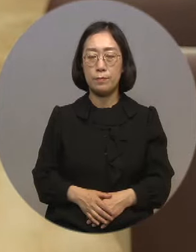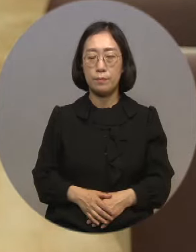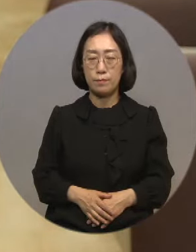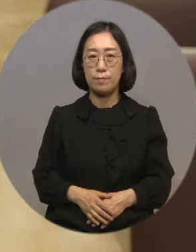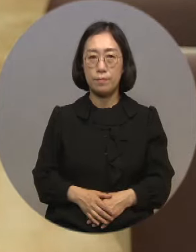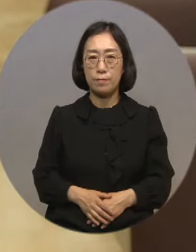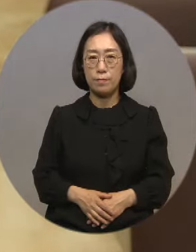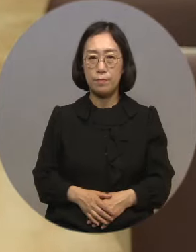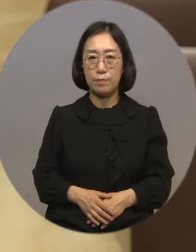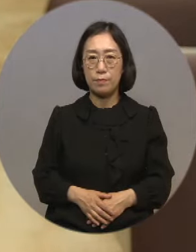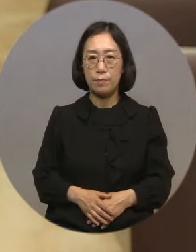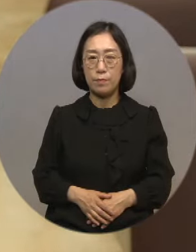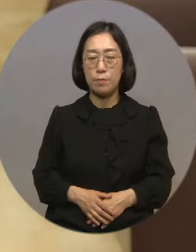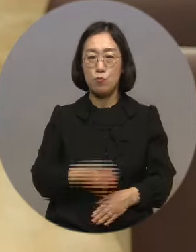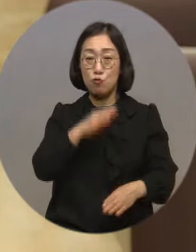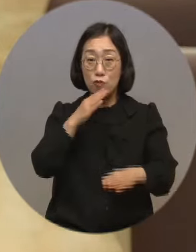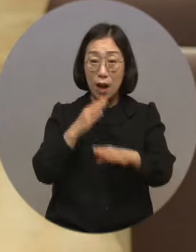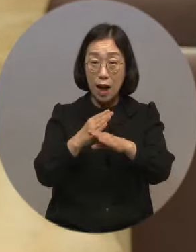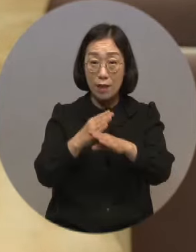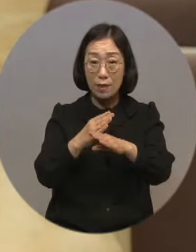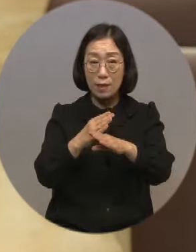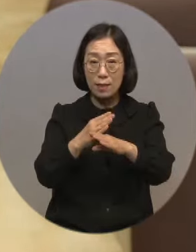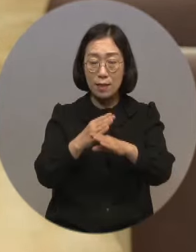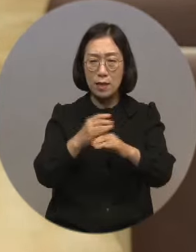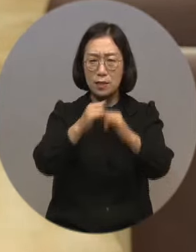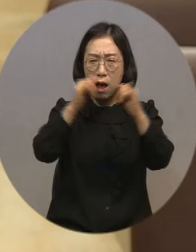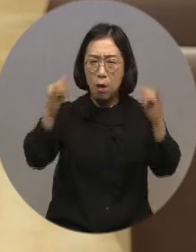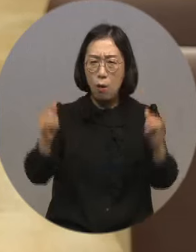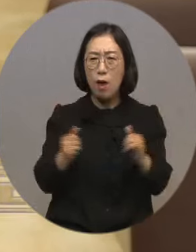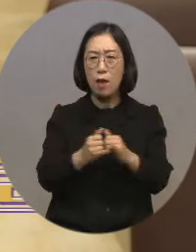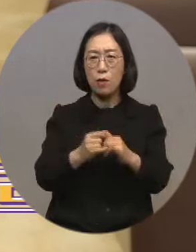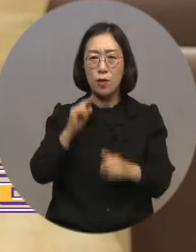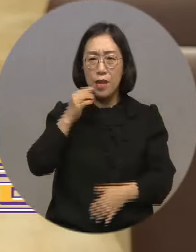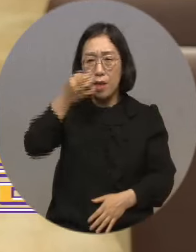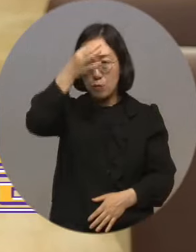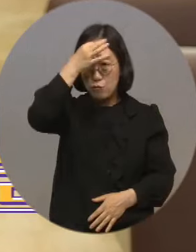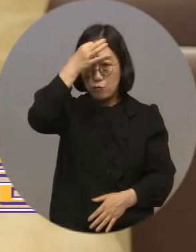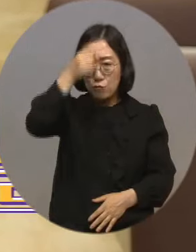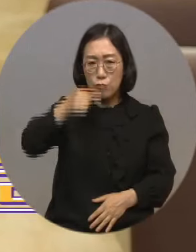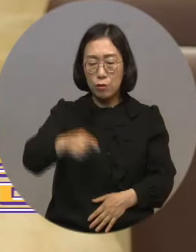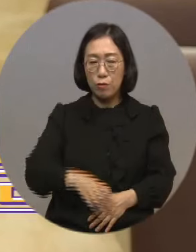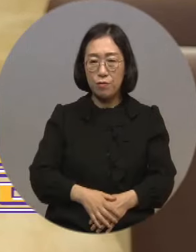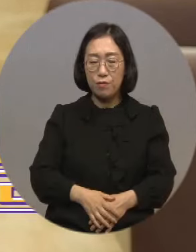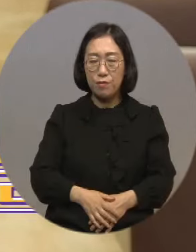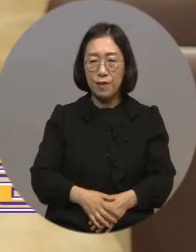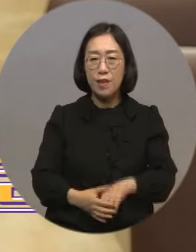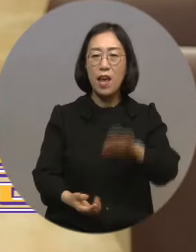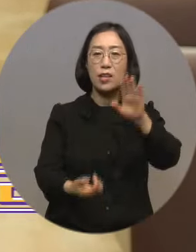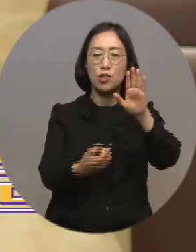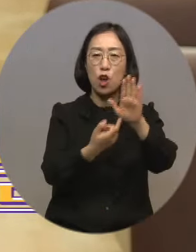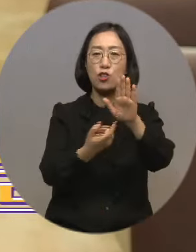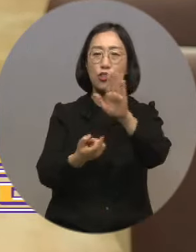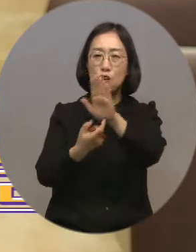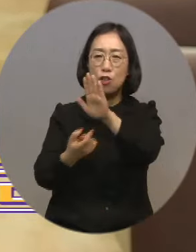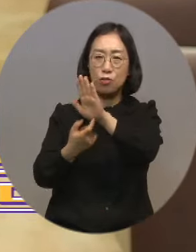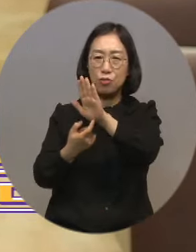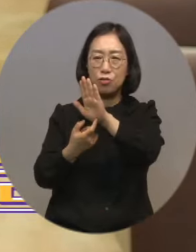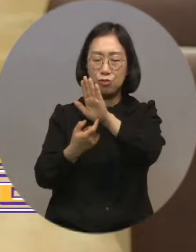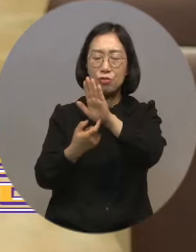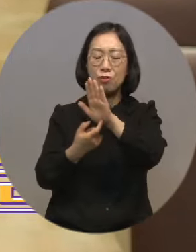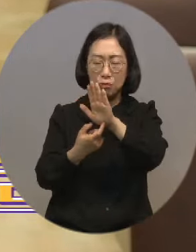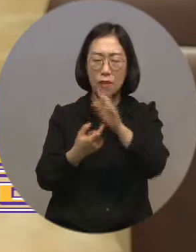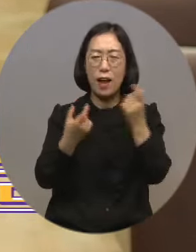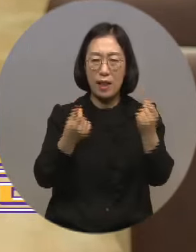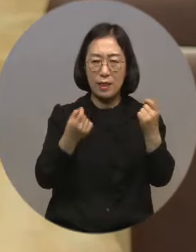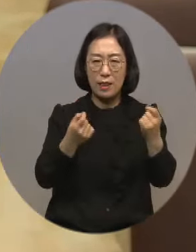전체주의 사회에서의 예술이란 무엇인가? 예술이 아니라 하나의 선전이라는 그 결론이